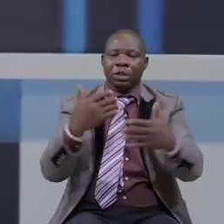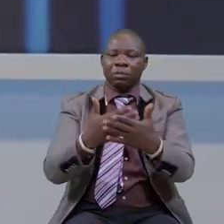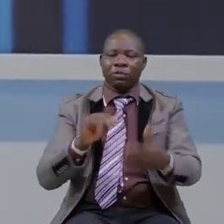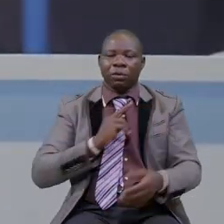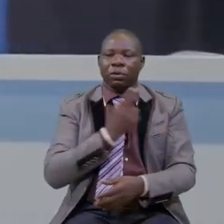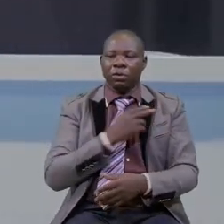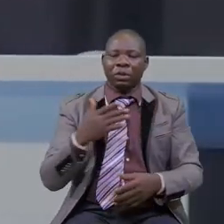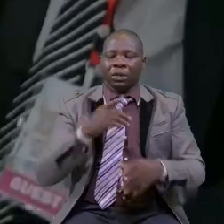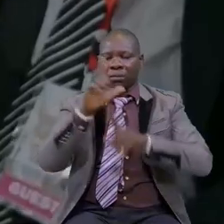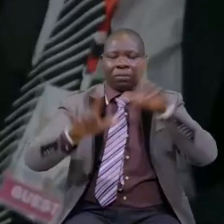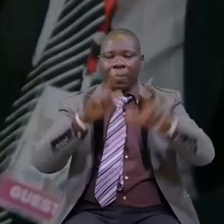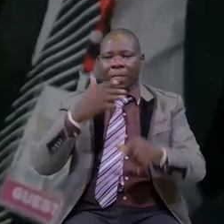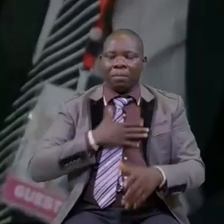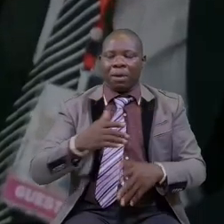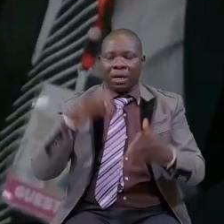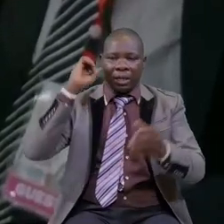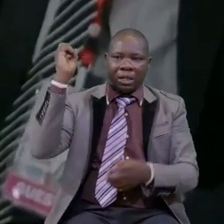ma lumière va luire.